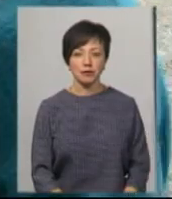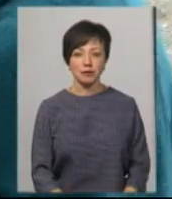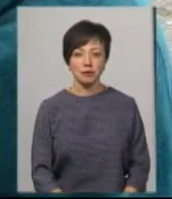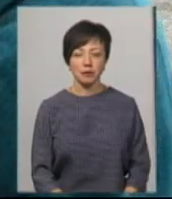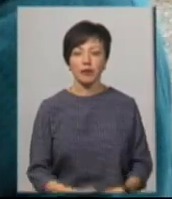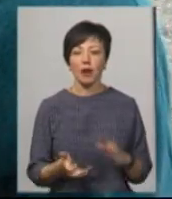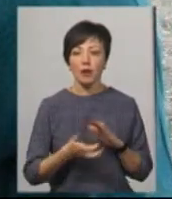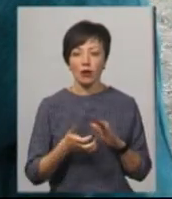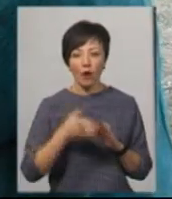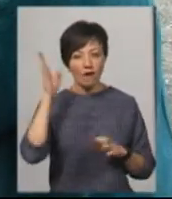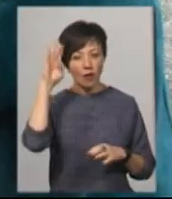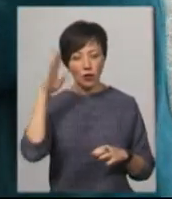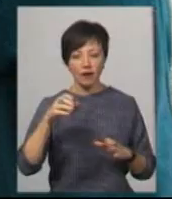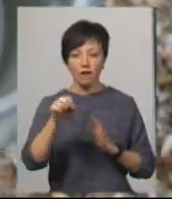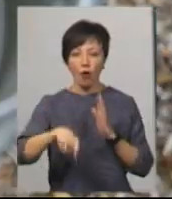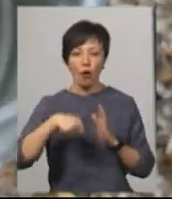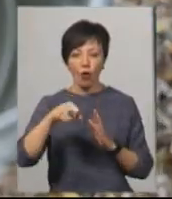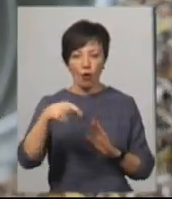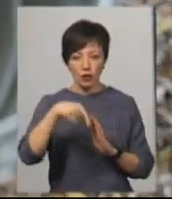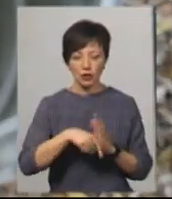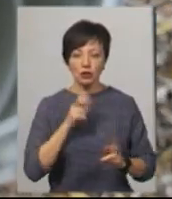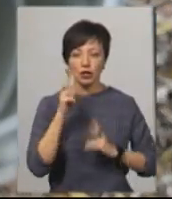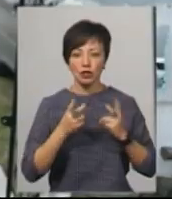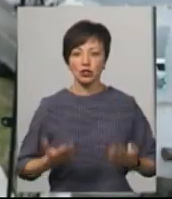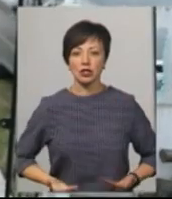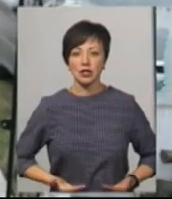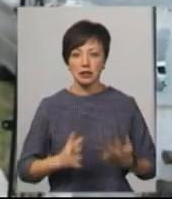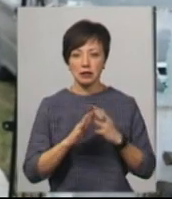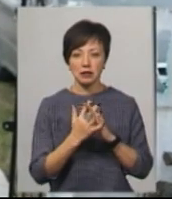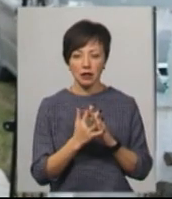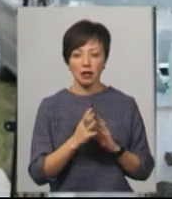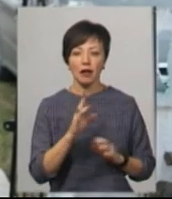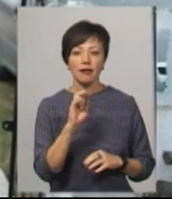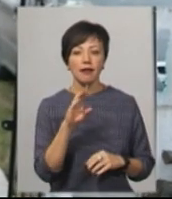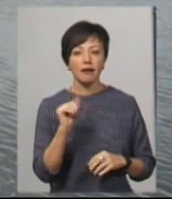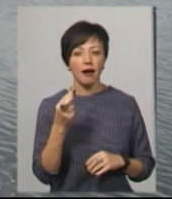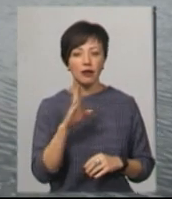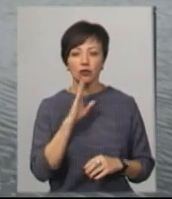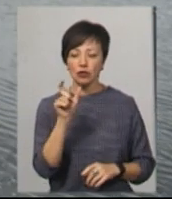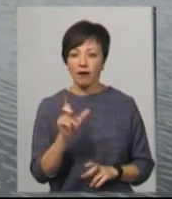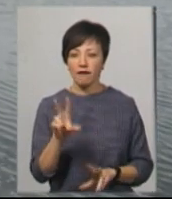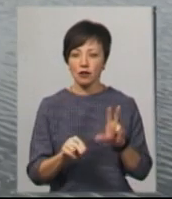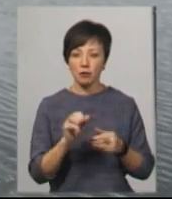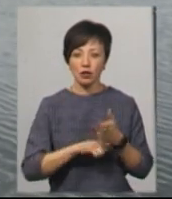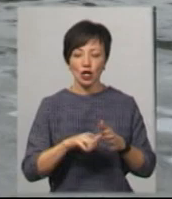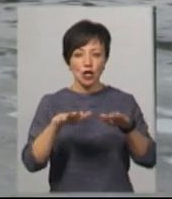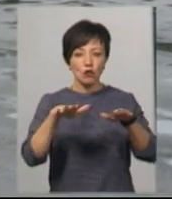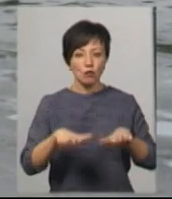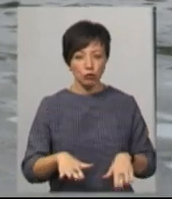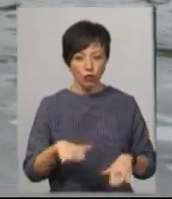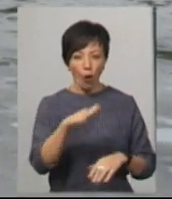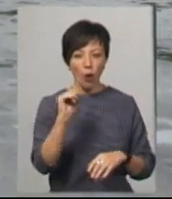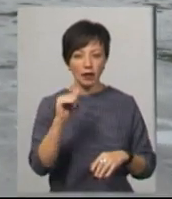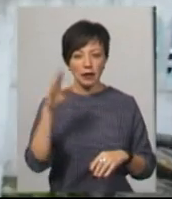Бракує води в колодязях, скаржиться жителька села Гриценки Наталія Панчук. Жінка вважає, причина – спуск орендарем